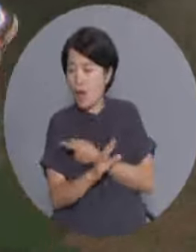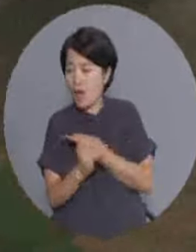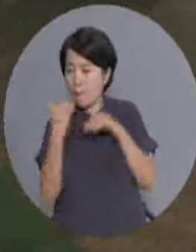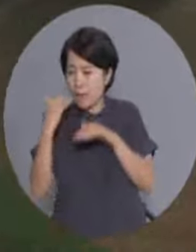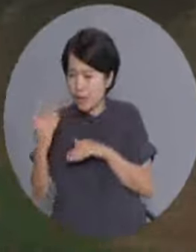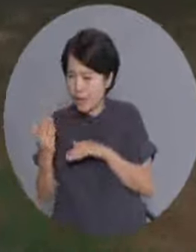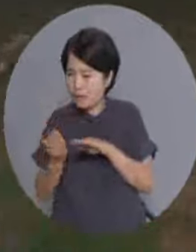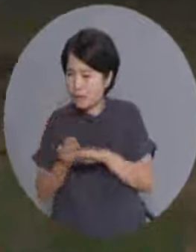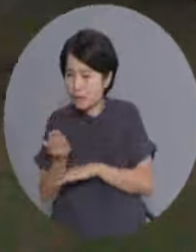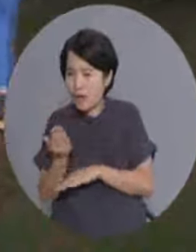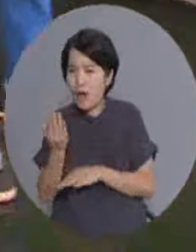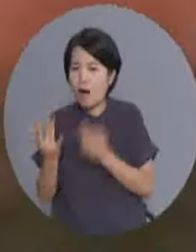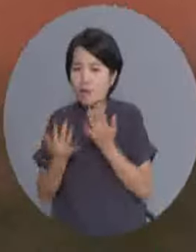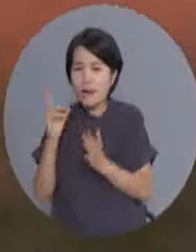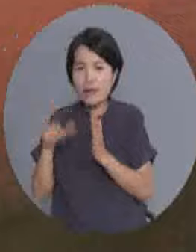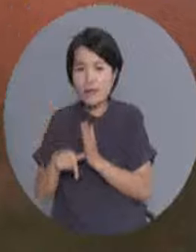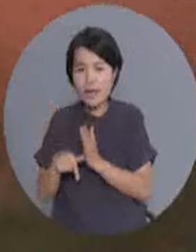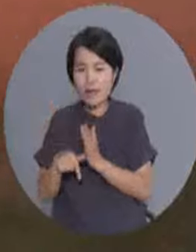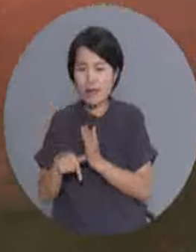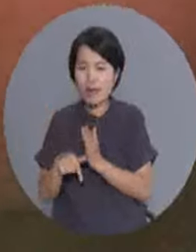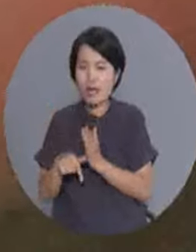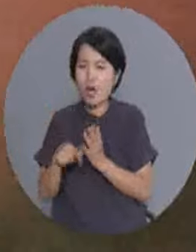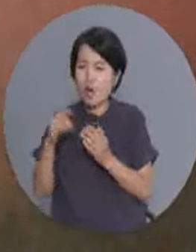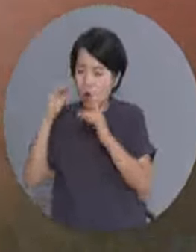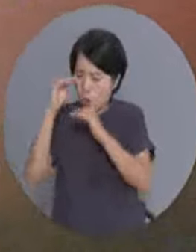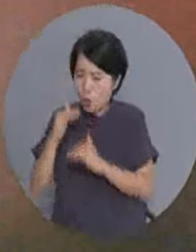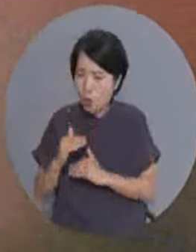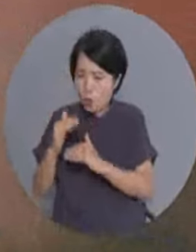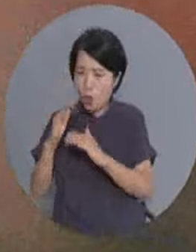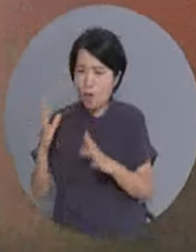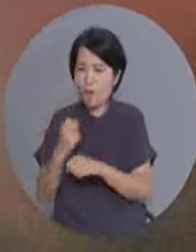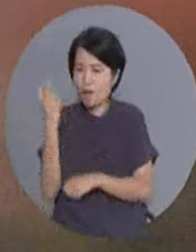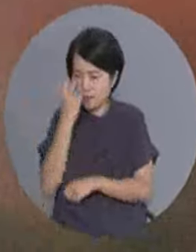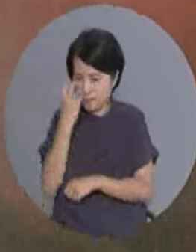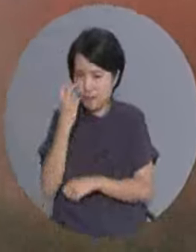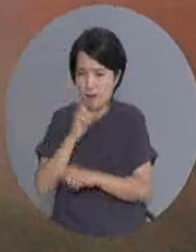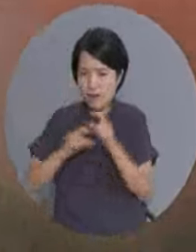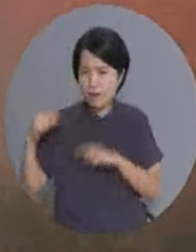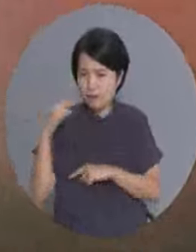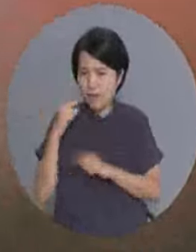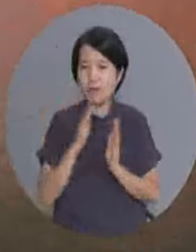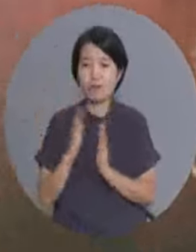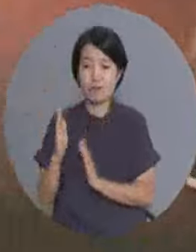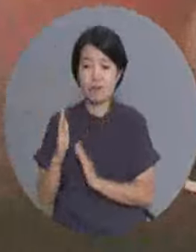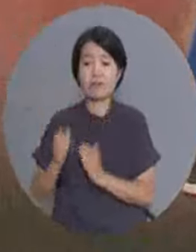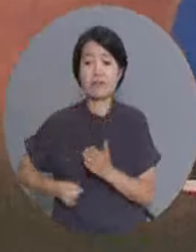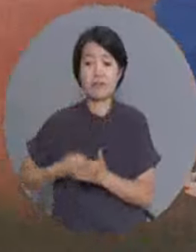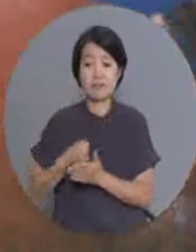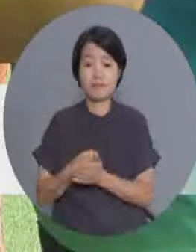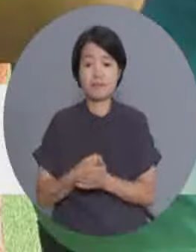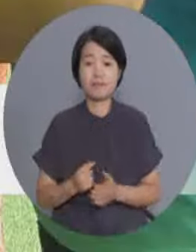결과를 검토하고 대응 체계를 더욱 강화하기로 했습니다. MBC 뉴스 김규희입니다.